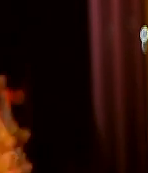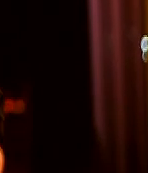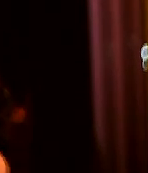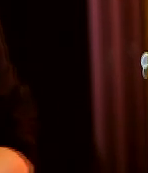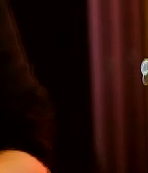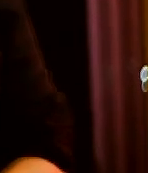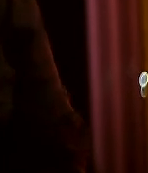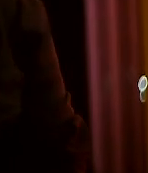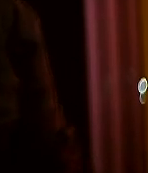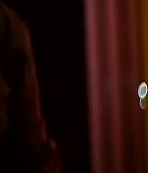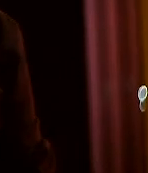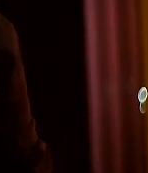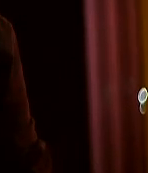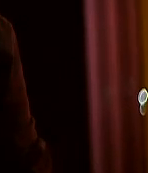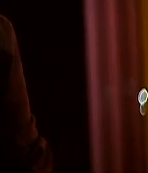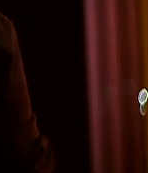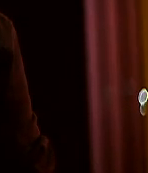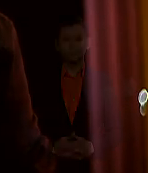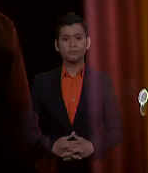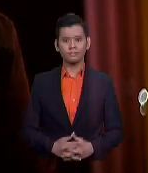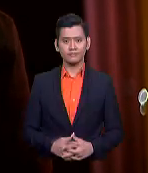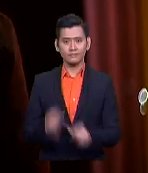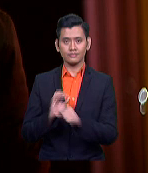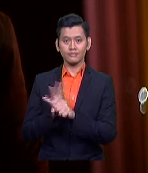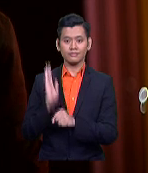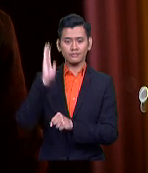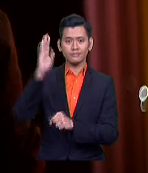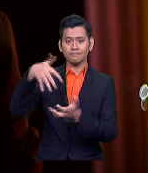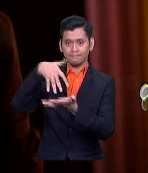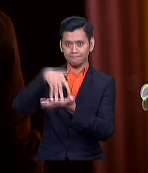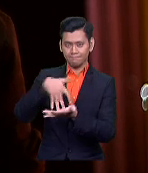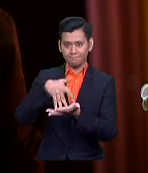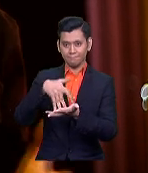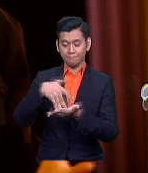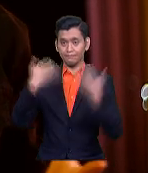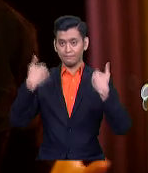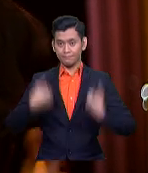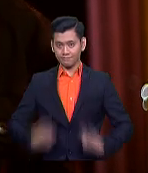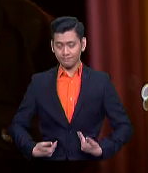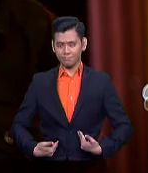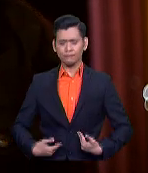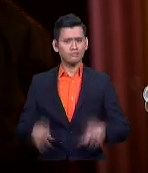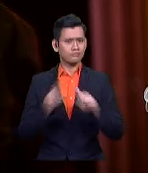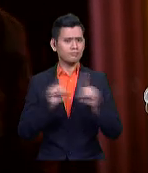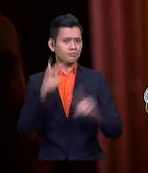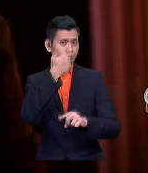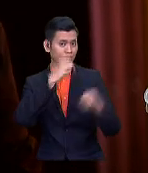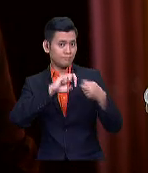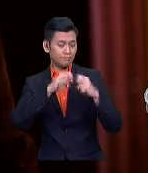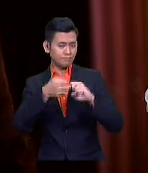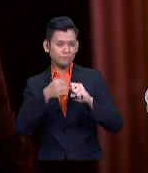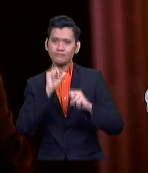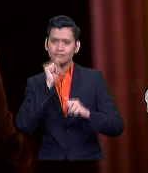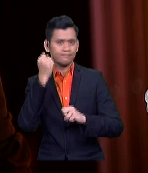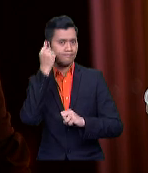Saudara, COVID-19 akan melemahkan antibodi atau daya ketahanan pesakit. Namun kekalutan sekeliling kerana tidak faham